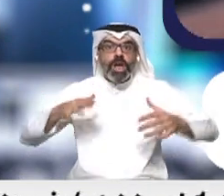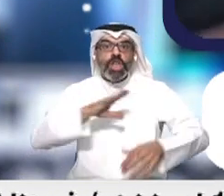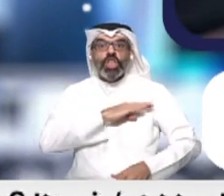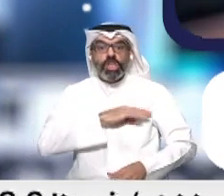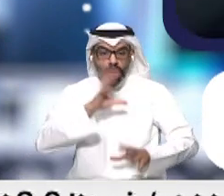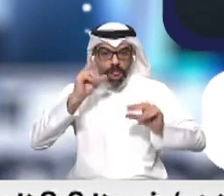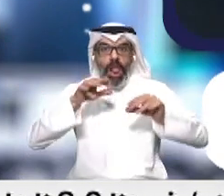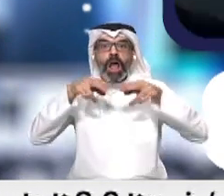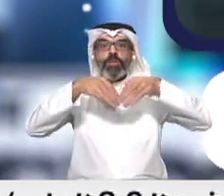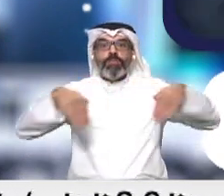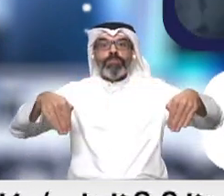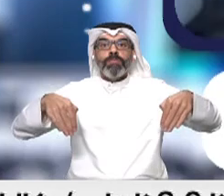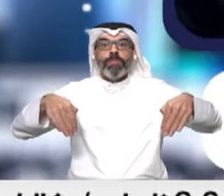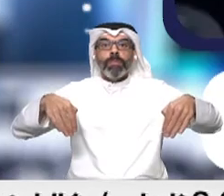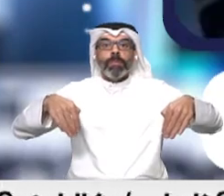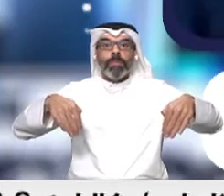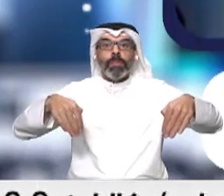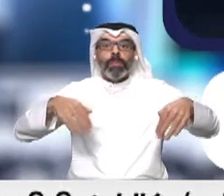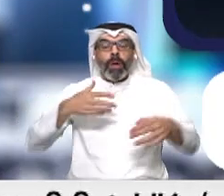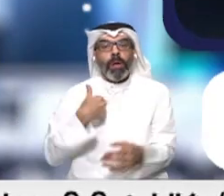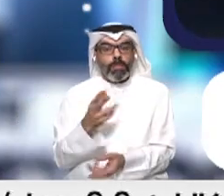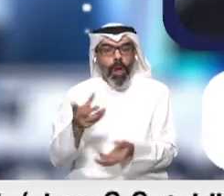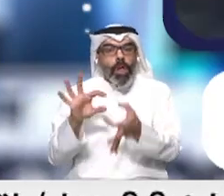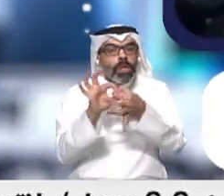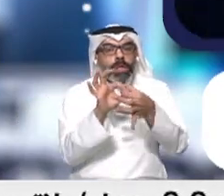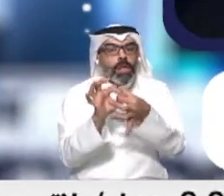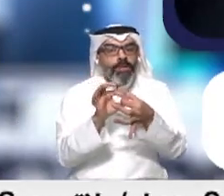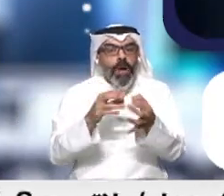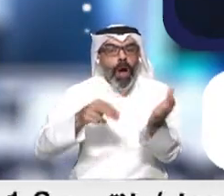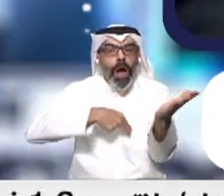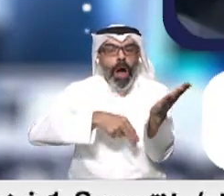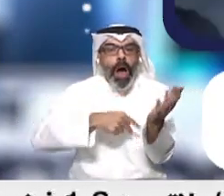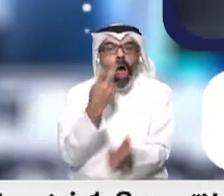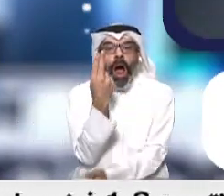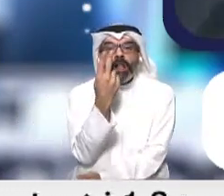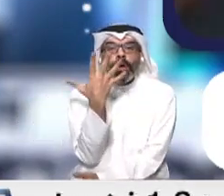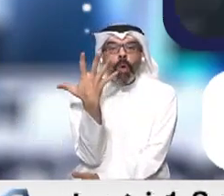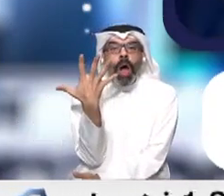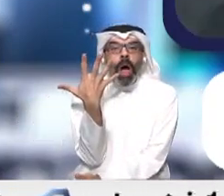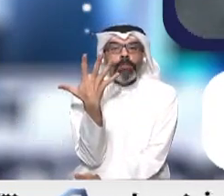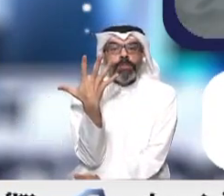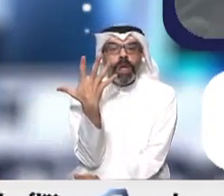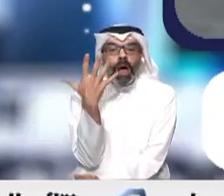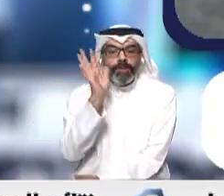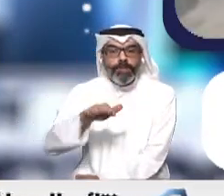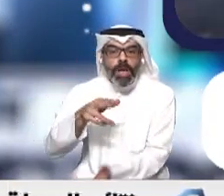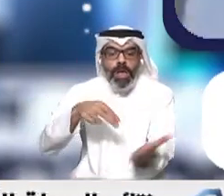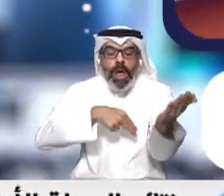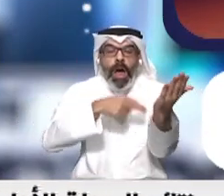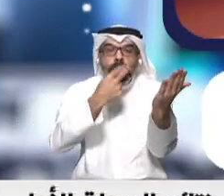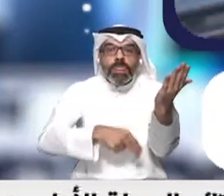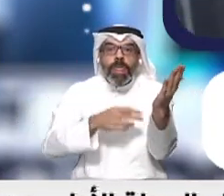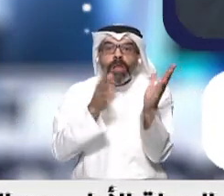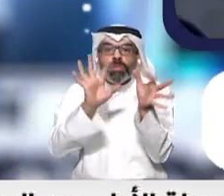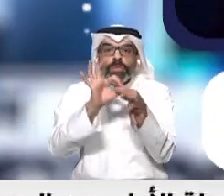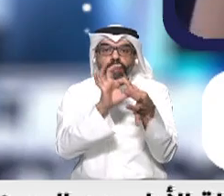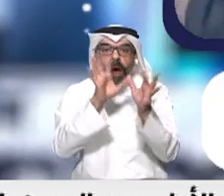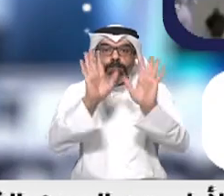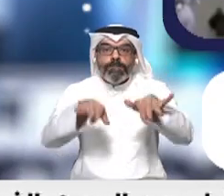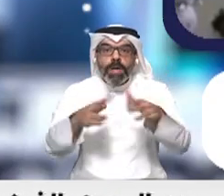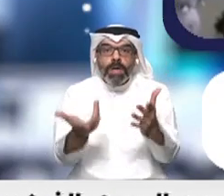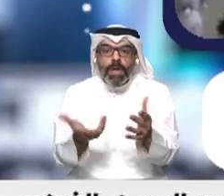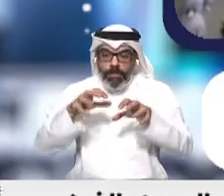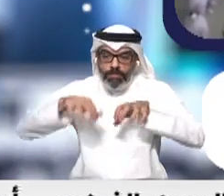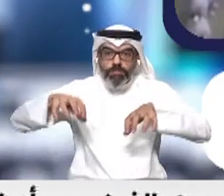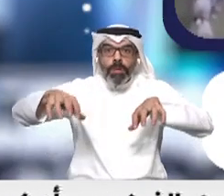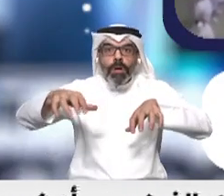هذا سيخالف الاتفاق الموقع عام 2005 والملحق الخاص بممر فيلادلفيا،